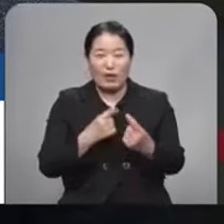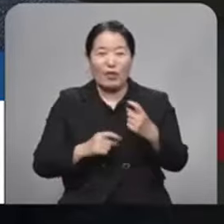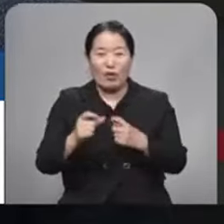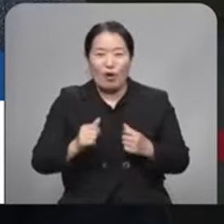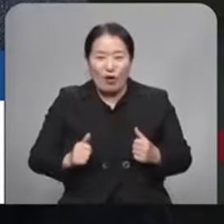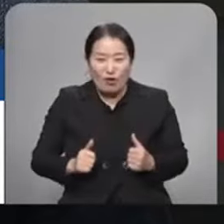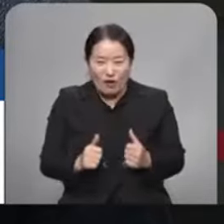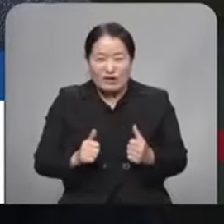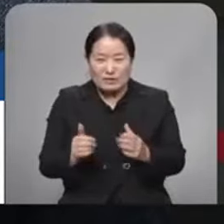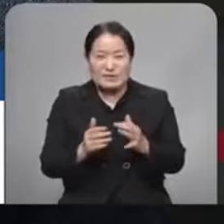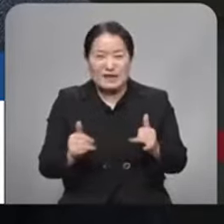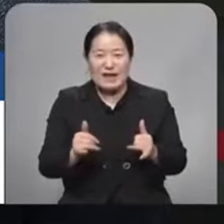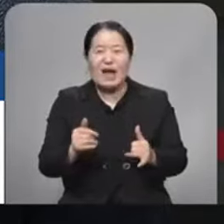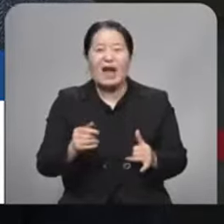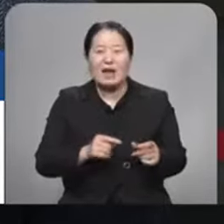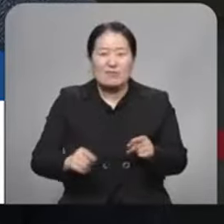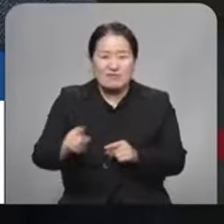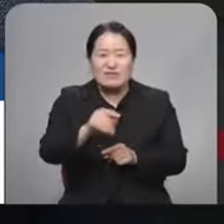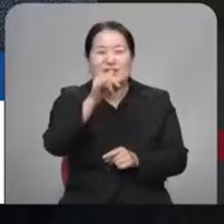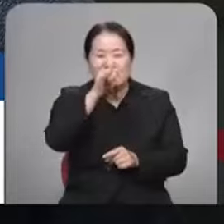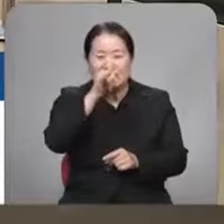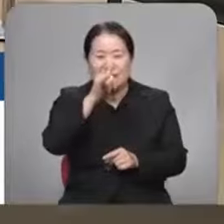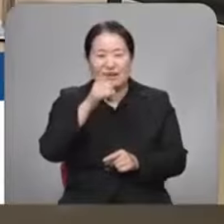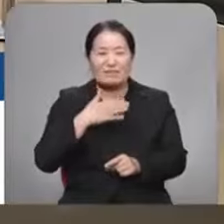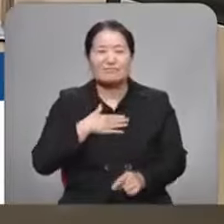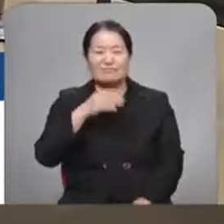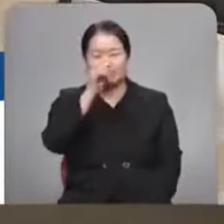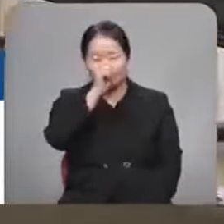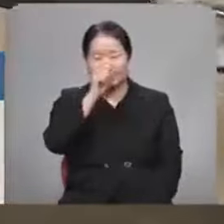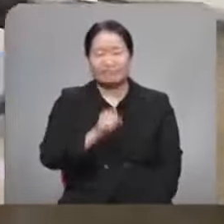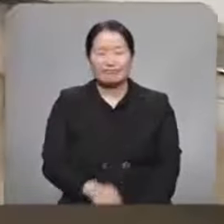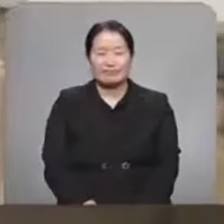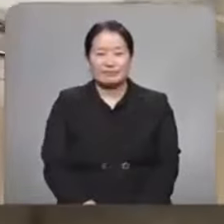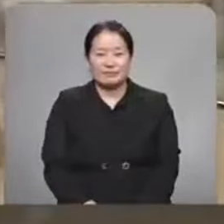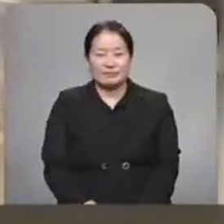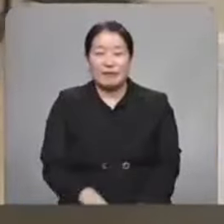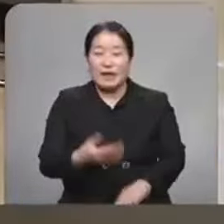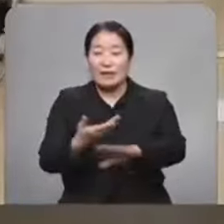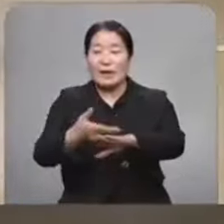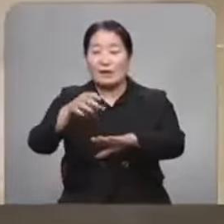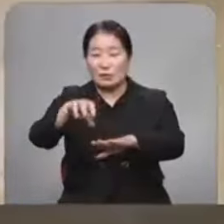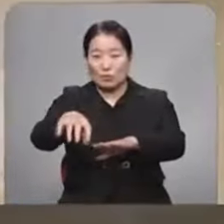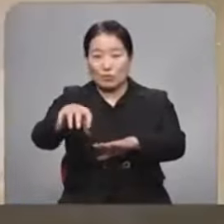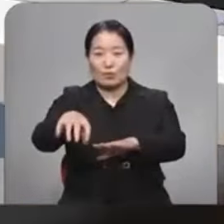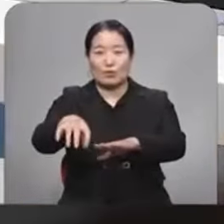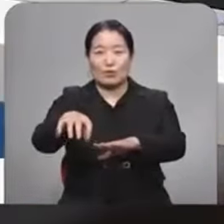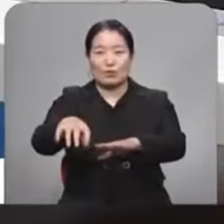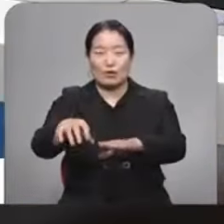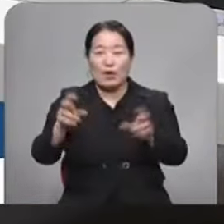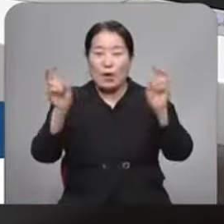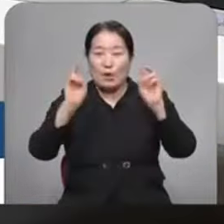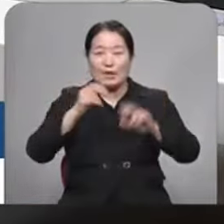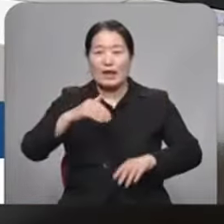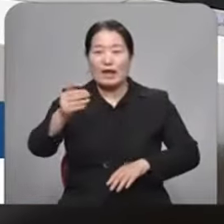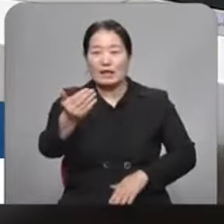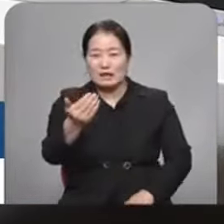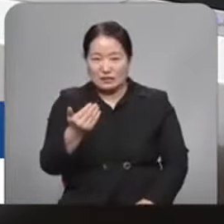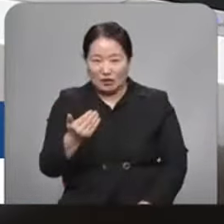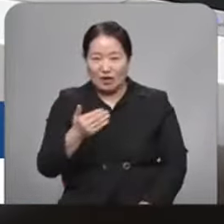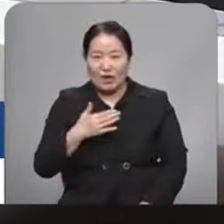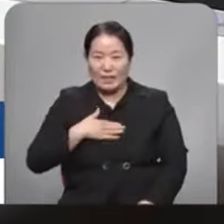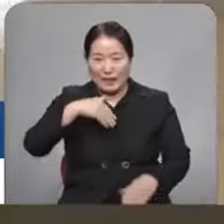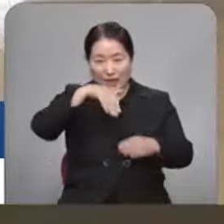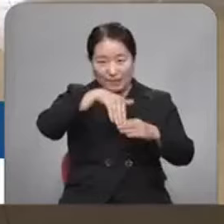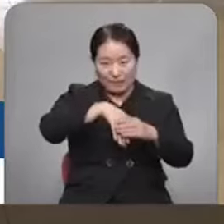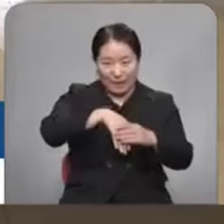계시더라고요 그래서 그래도 좋았습니다 또다른 사전 투표소 출근하기 전 소중한를